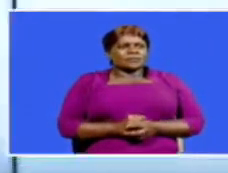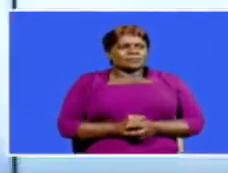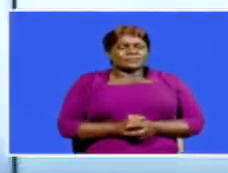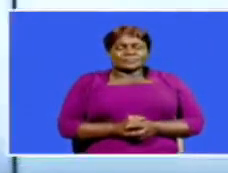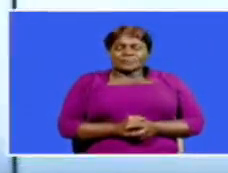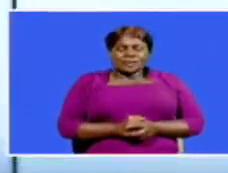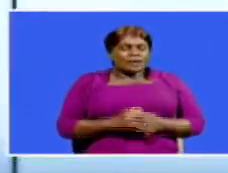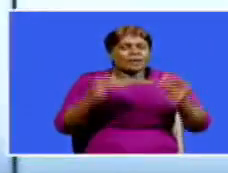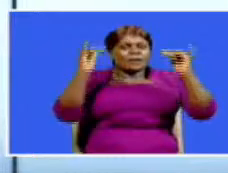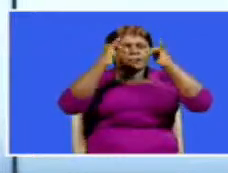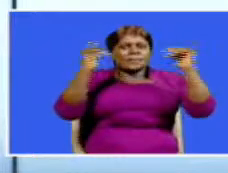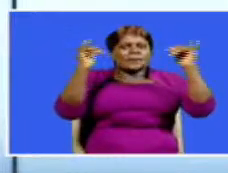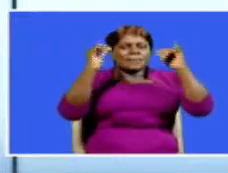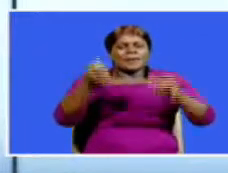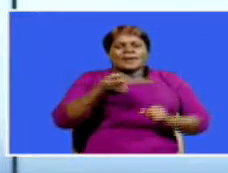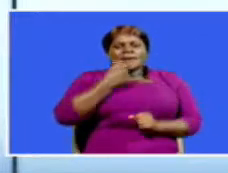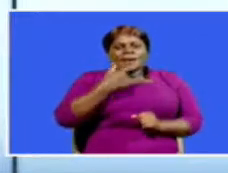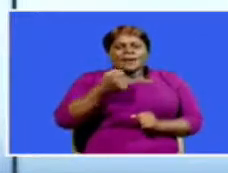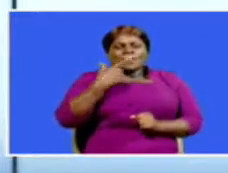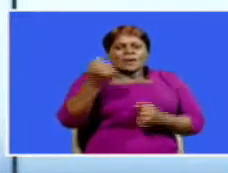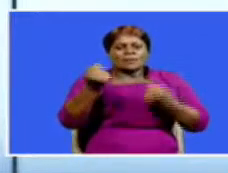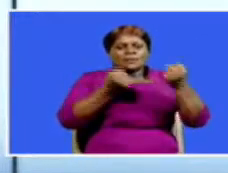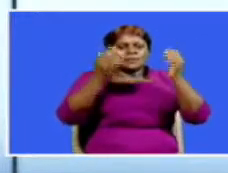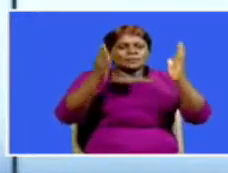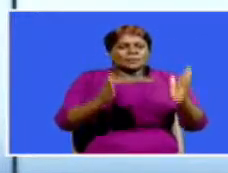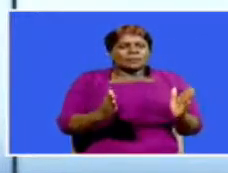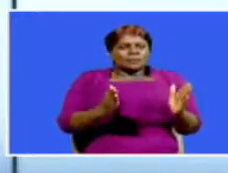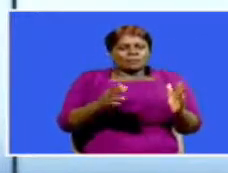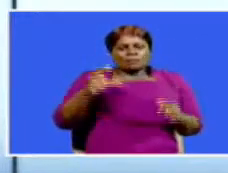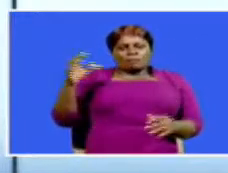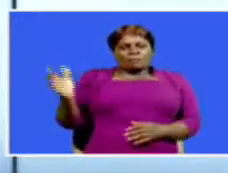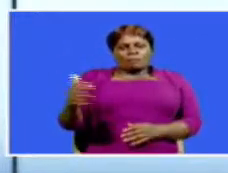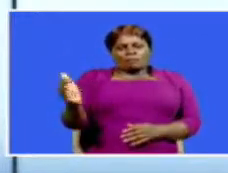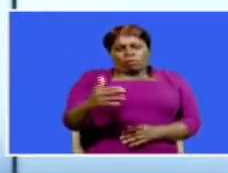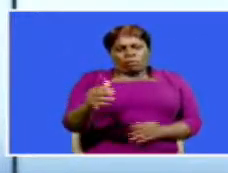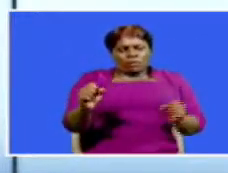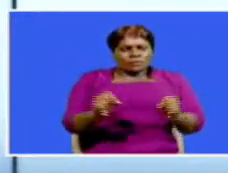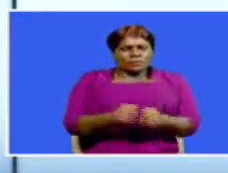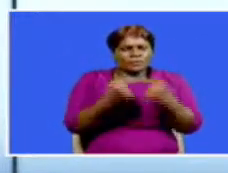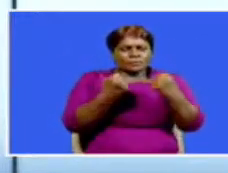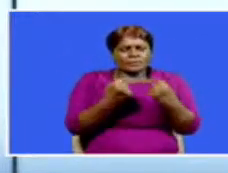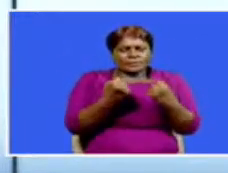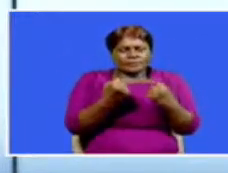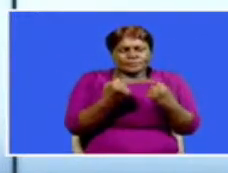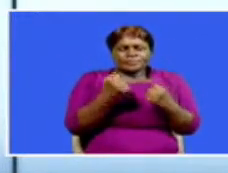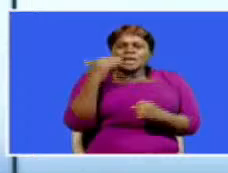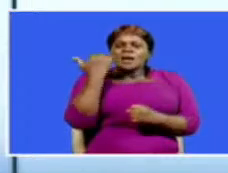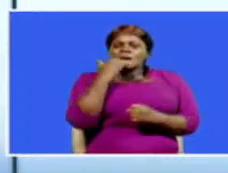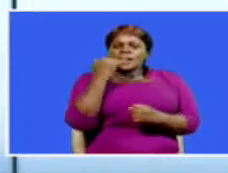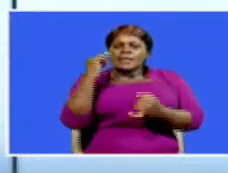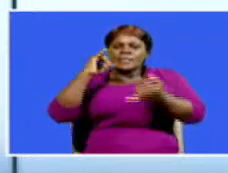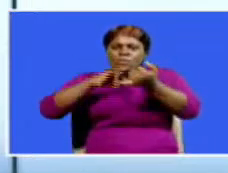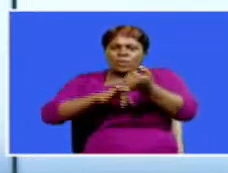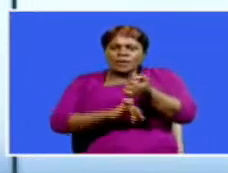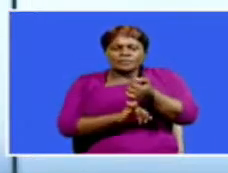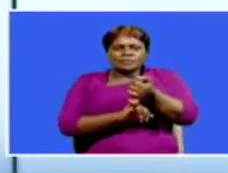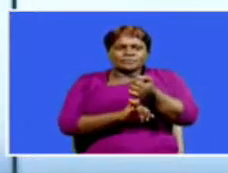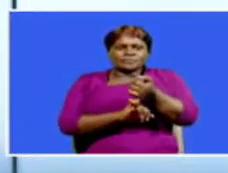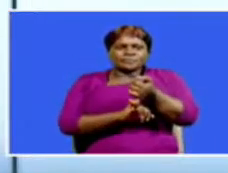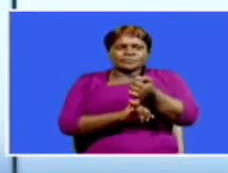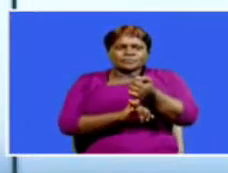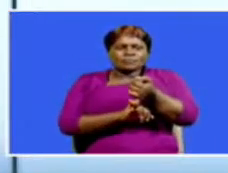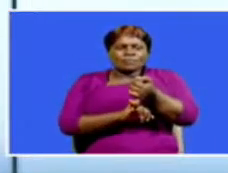Na kambi ya matibabu kwa madereva na makondakta iliyoandaliwa na mkewe naibu wa rais Rigathi Gachagua, mhubiri